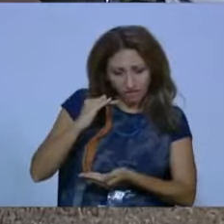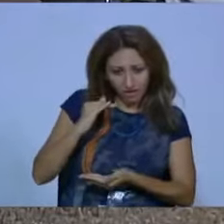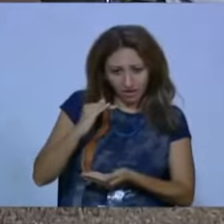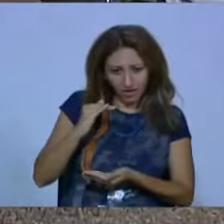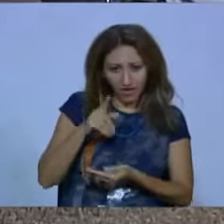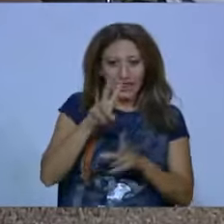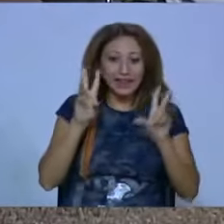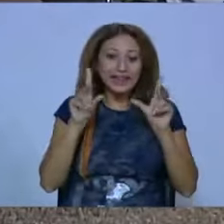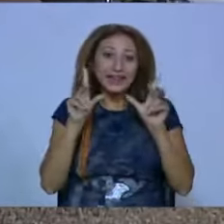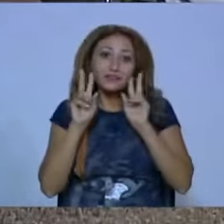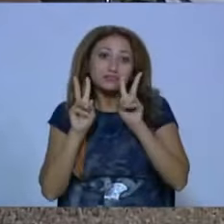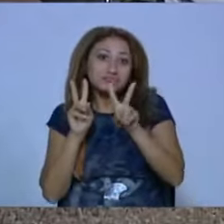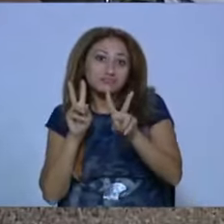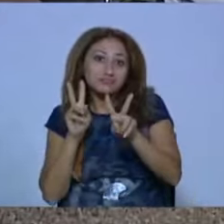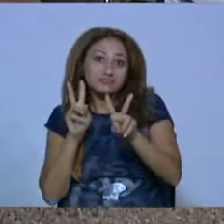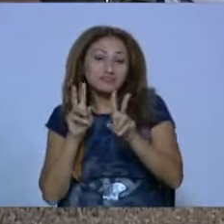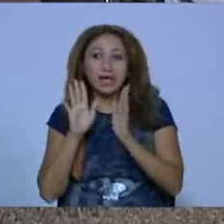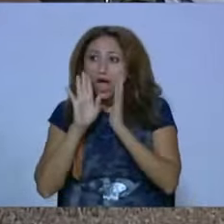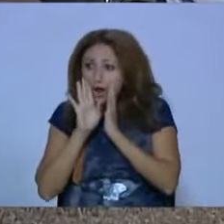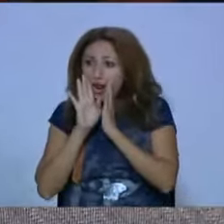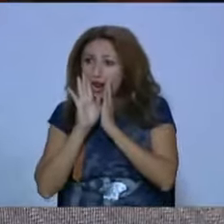قدام التلفزيون، انادي عليها